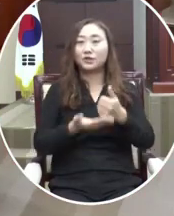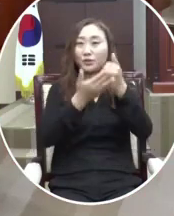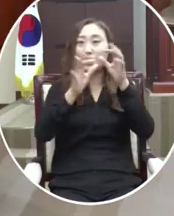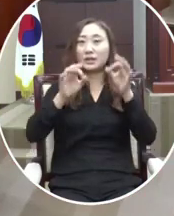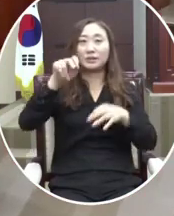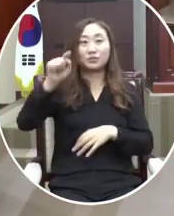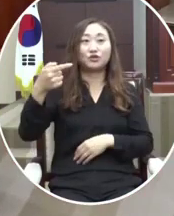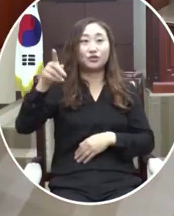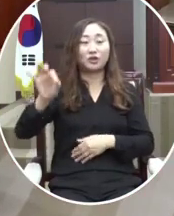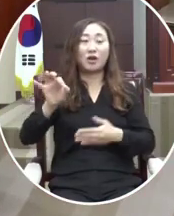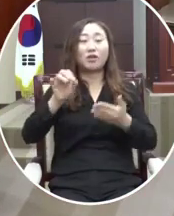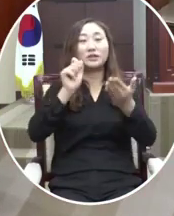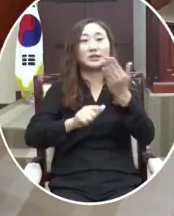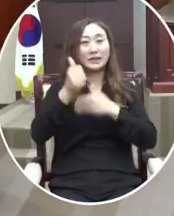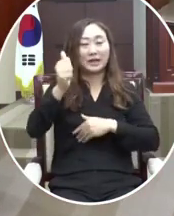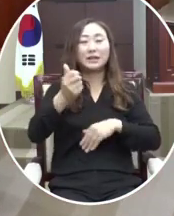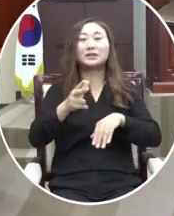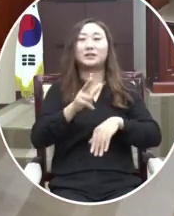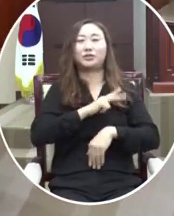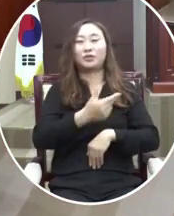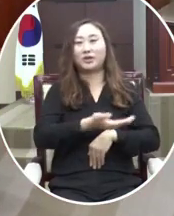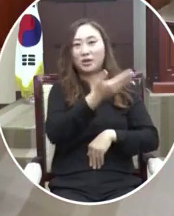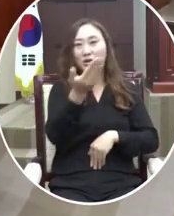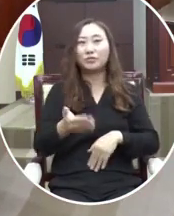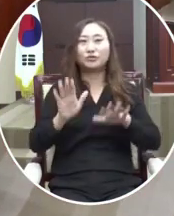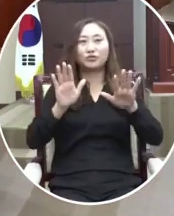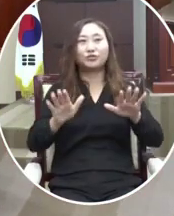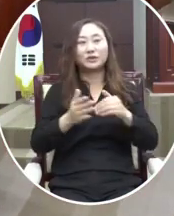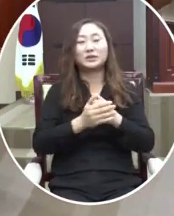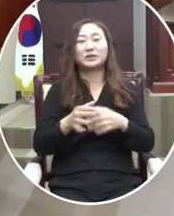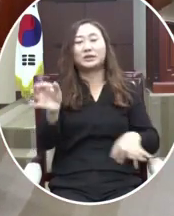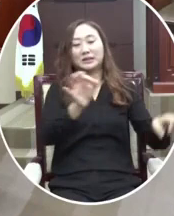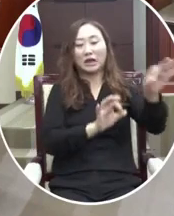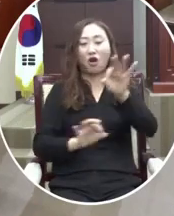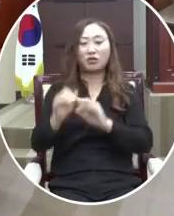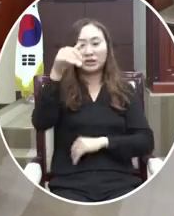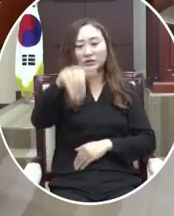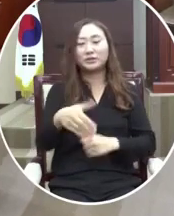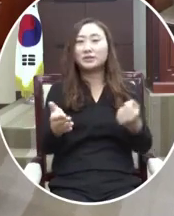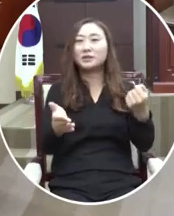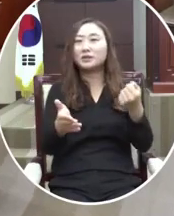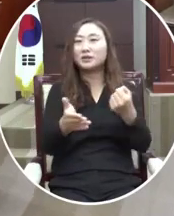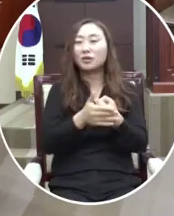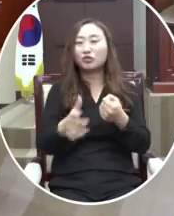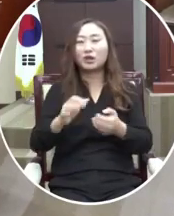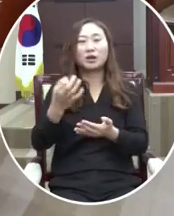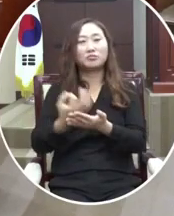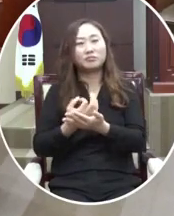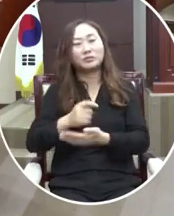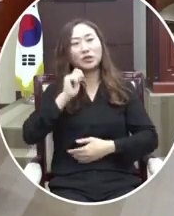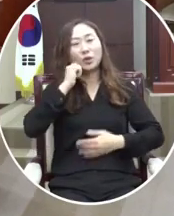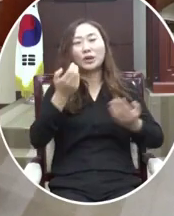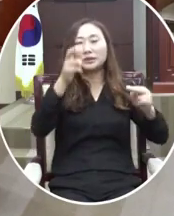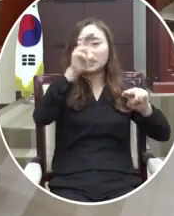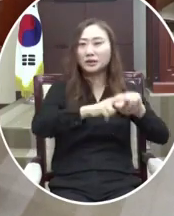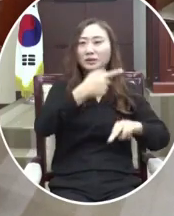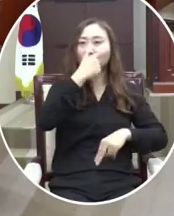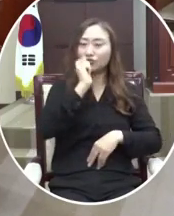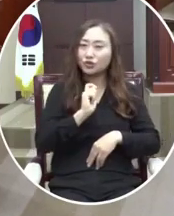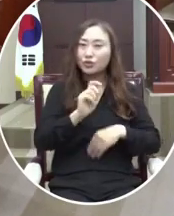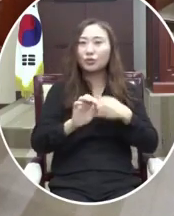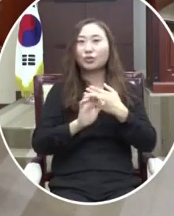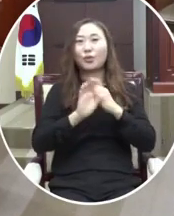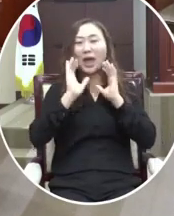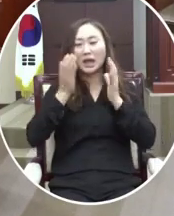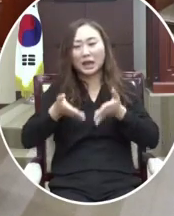존경하는 김준성 의장님과 의원님 여러분 우리 사이는 경기 침체로 인한 민생경제 악화와 일자리부족